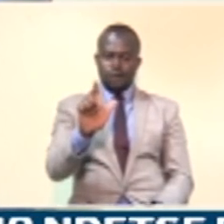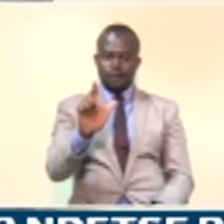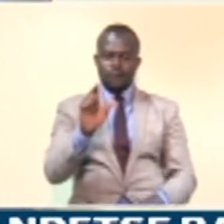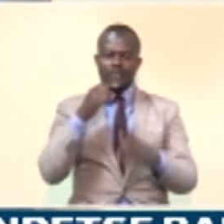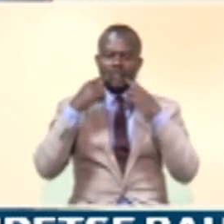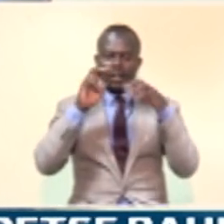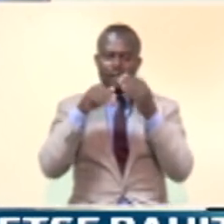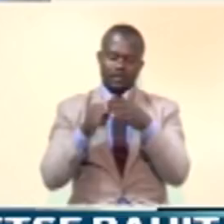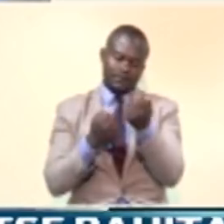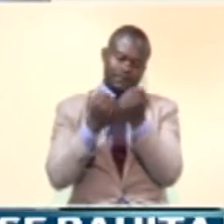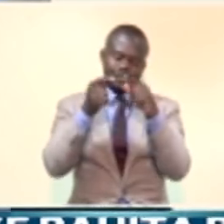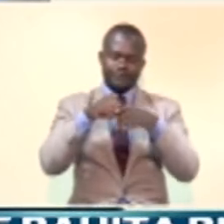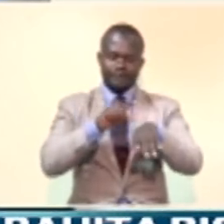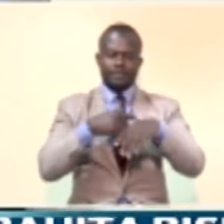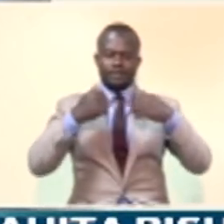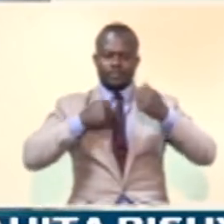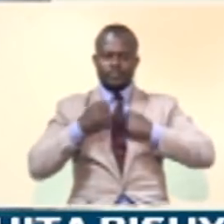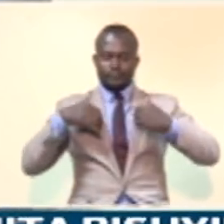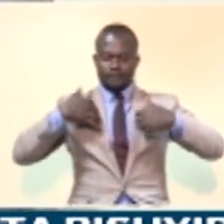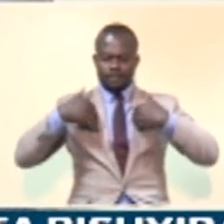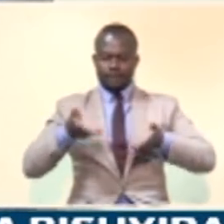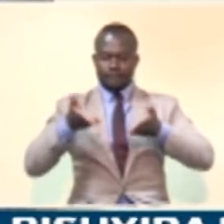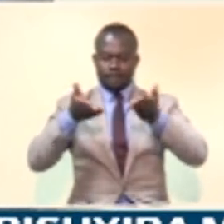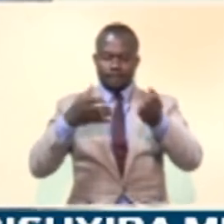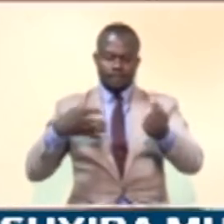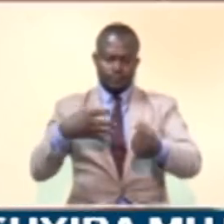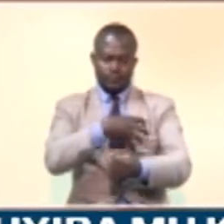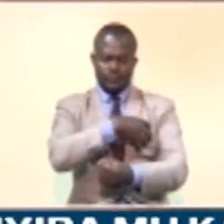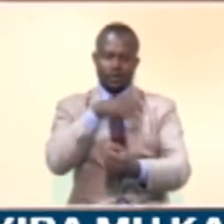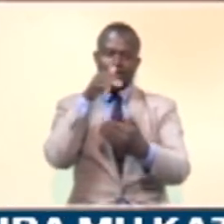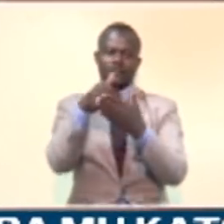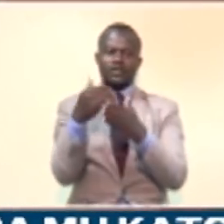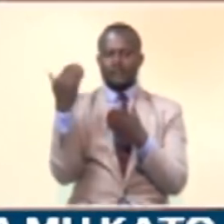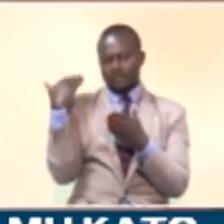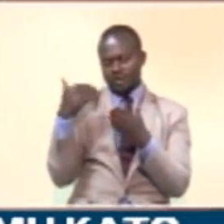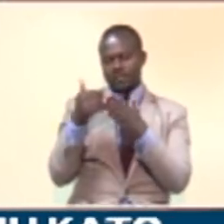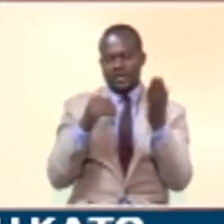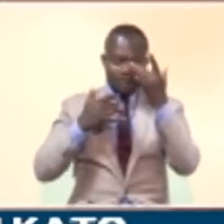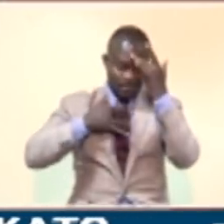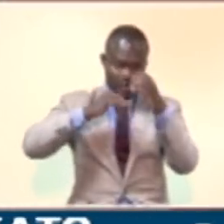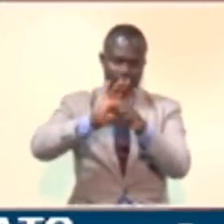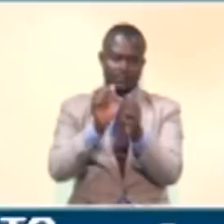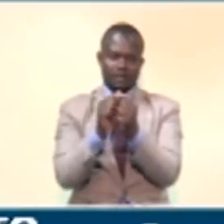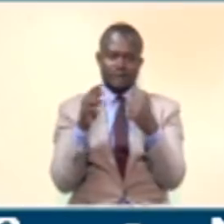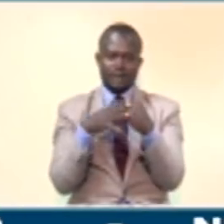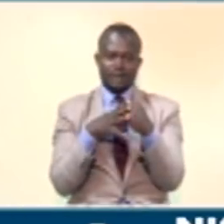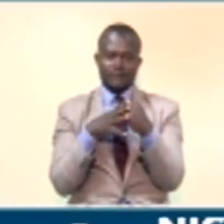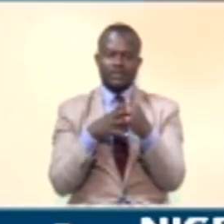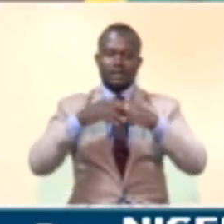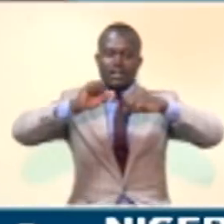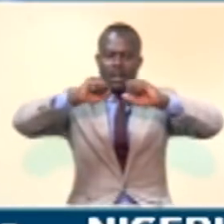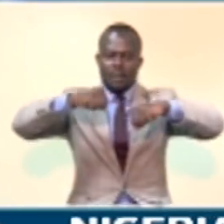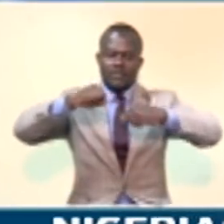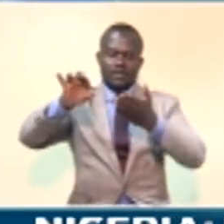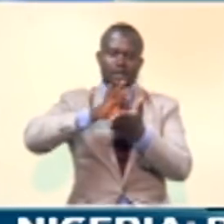yavuze ko iyi nkunga ije mu gihe u Rwanda rushishikarwa no kuzahura ubukungu kugera ku rwego bwariho mbere y'icyorezo cya COVID-19. Amasezerano